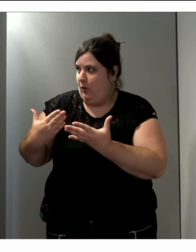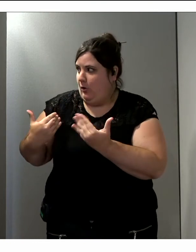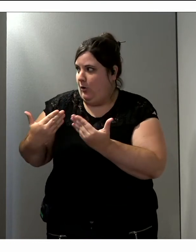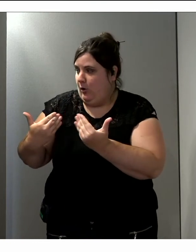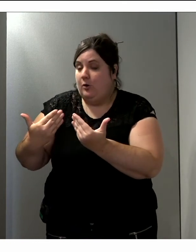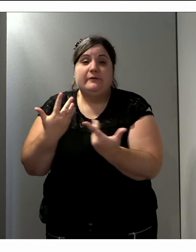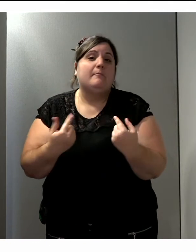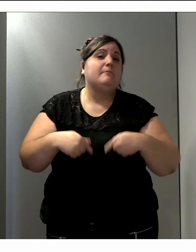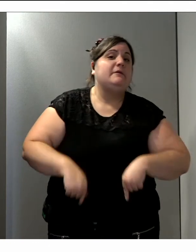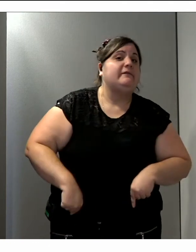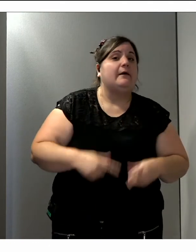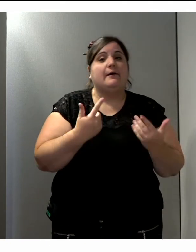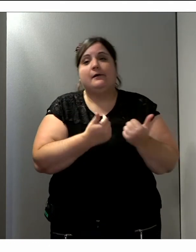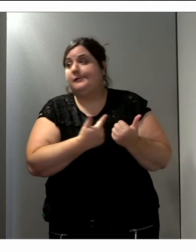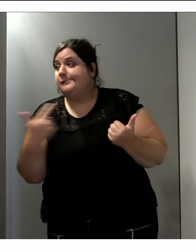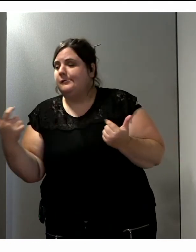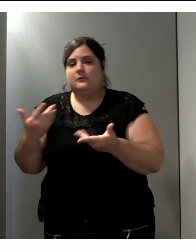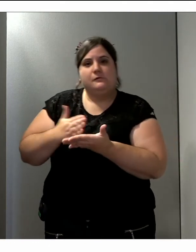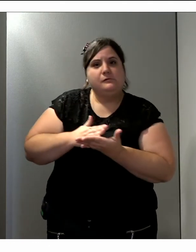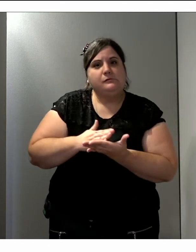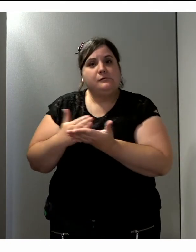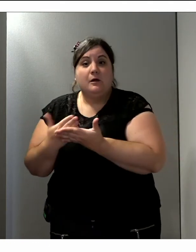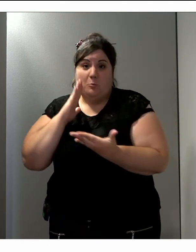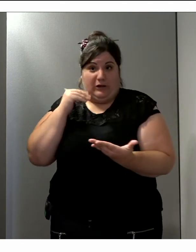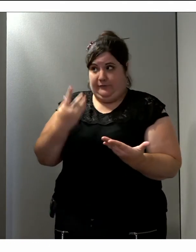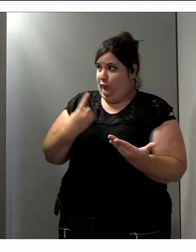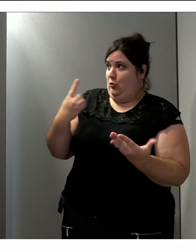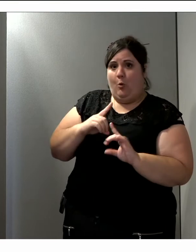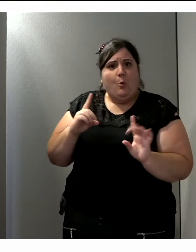c'est là où l'on voit, comme le soulignait ma camarade Claire Mérigonde, qu'on n'est pas tout à fait seul,